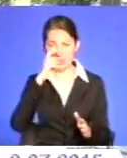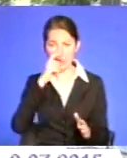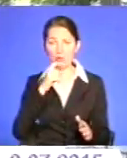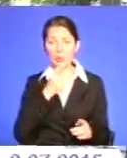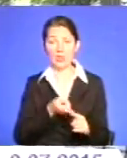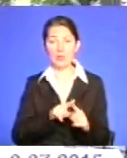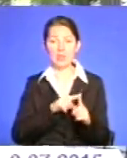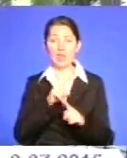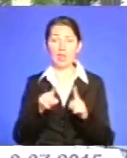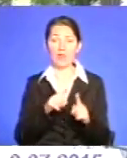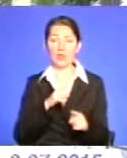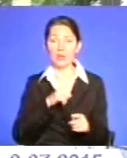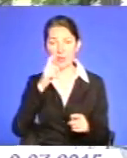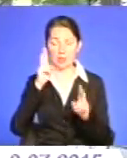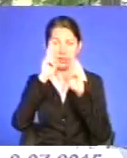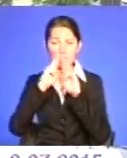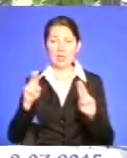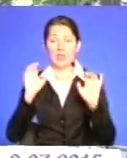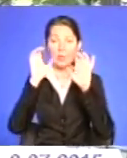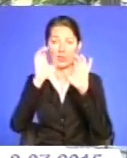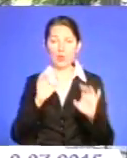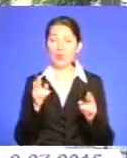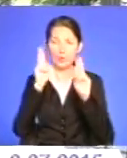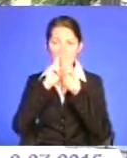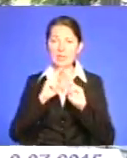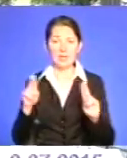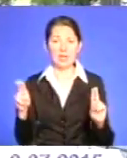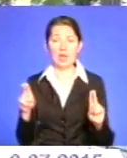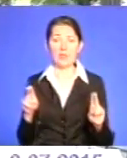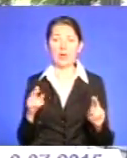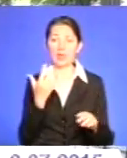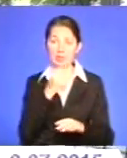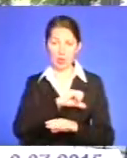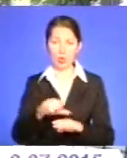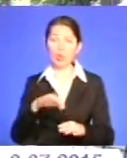реформи, з незнанням закону і з незнанням закордонного досвіду.